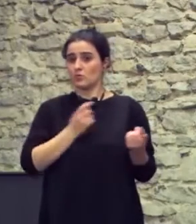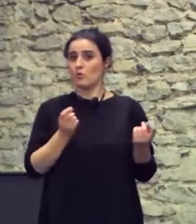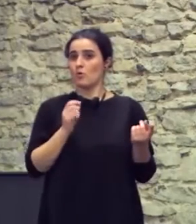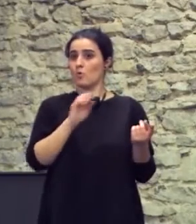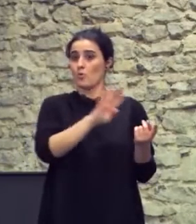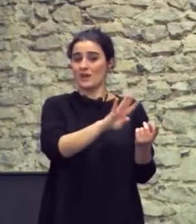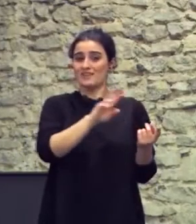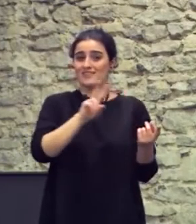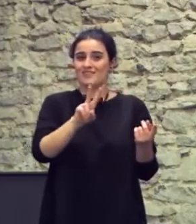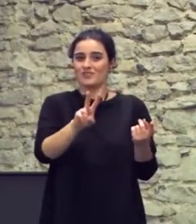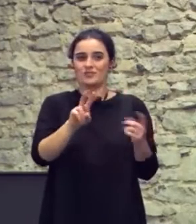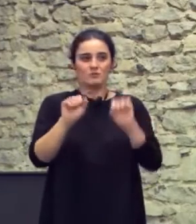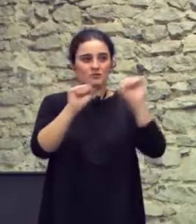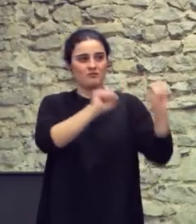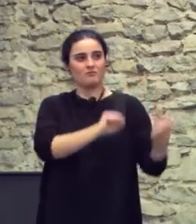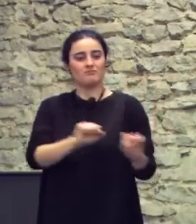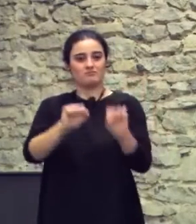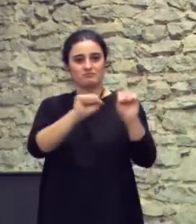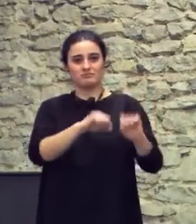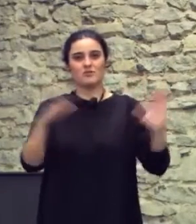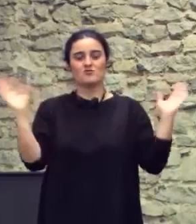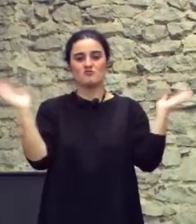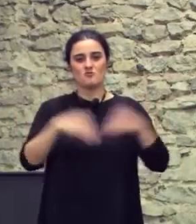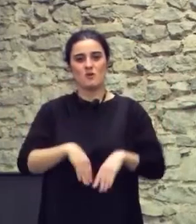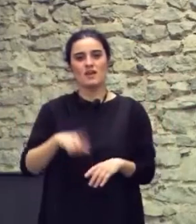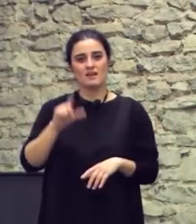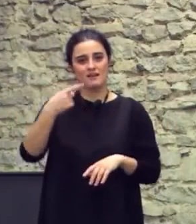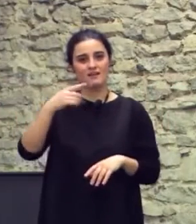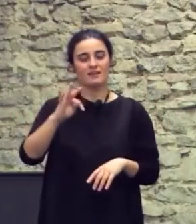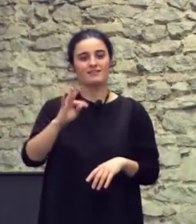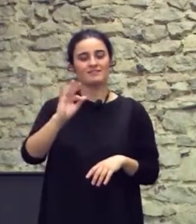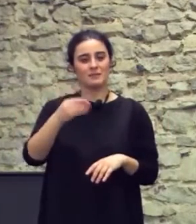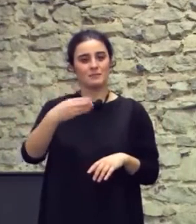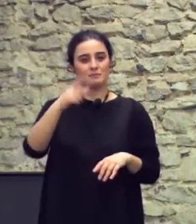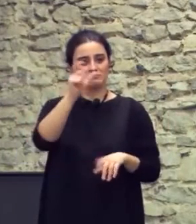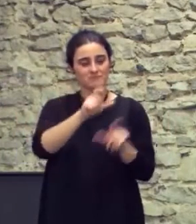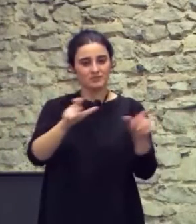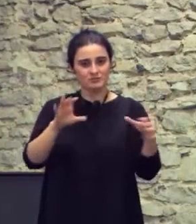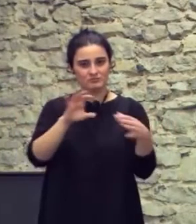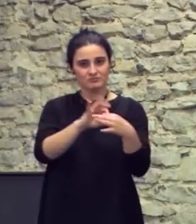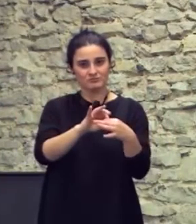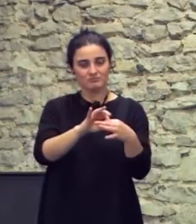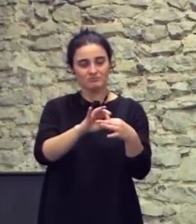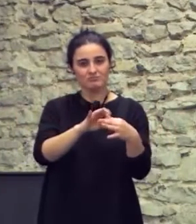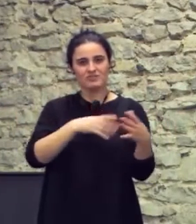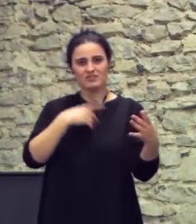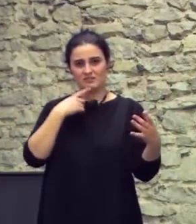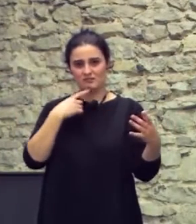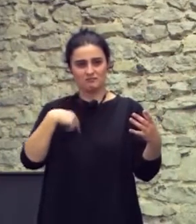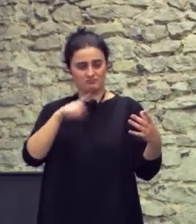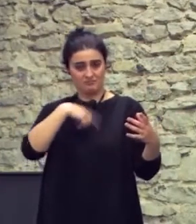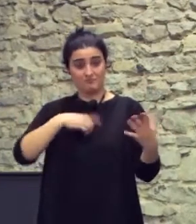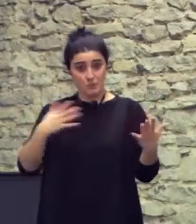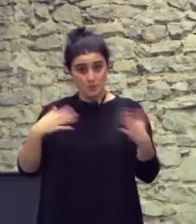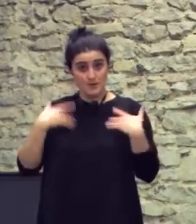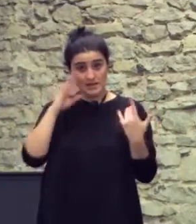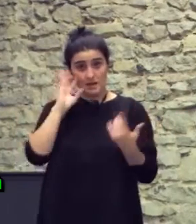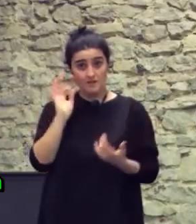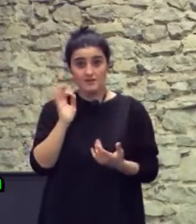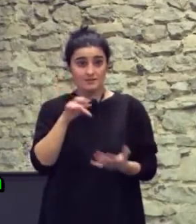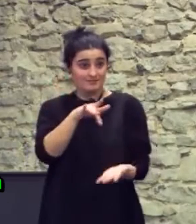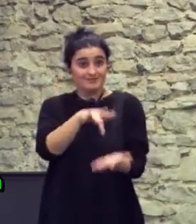babesten, ez daukate inolako babesik LGTB pertsonentzako. Orduan, harrigarri alda, harrigarri egiten zaigu benetan, eskoletan hori